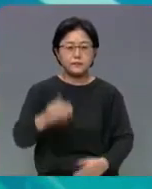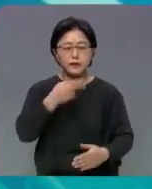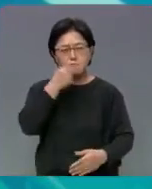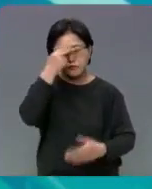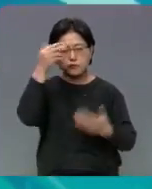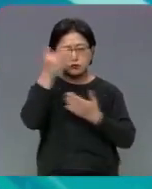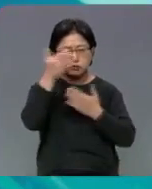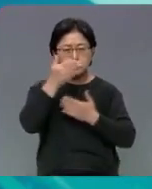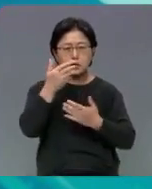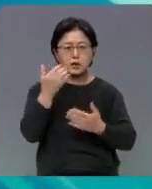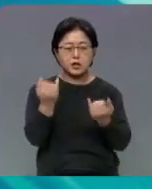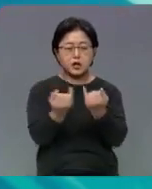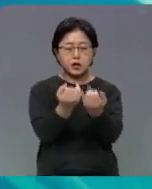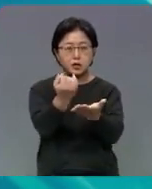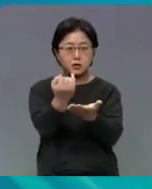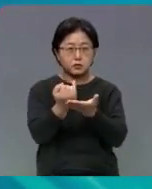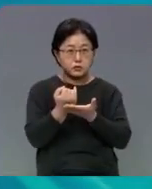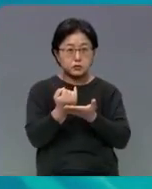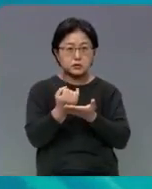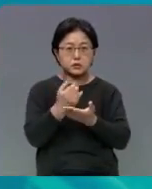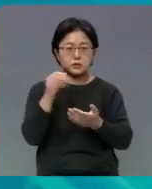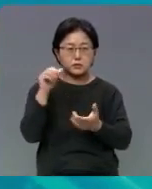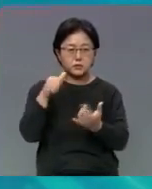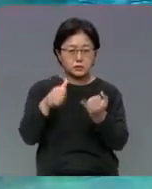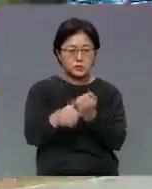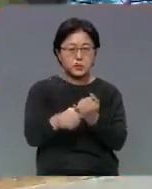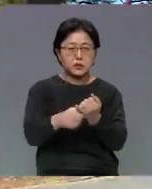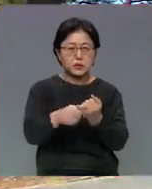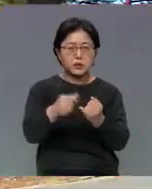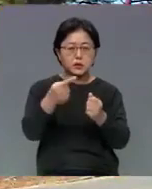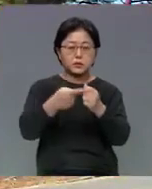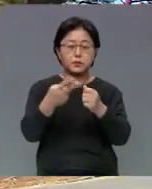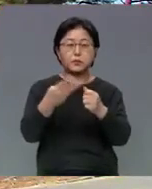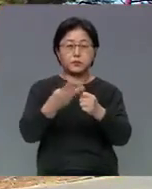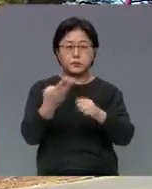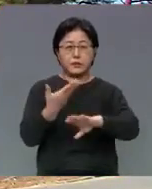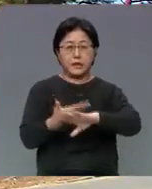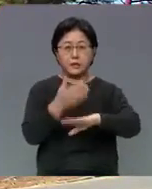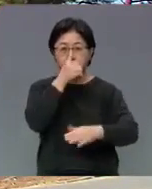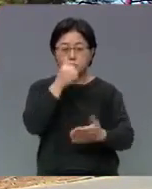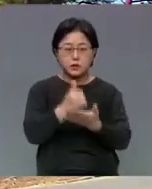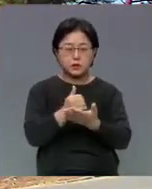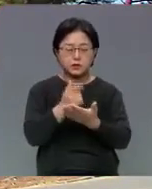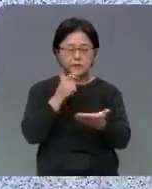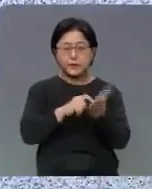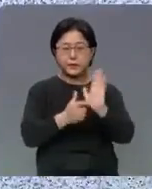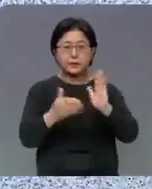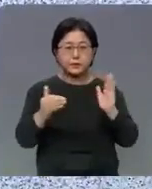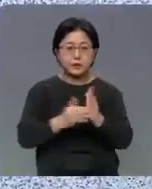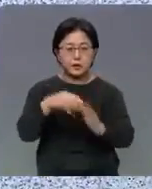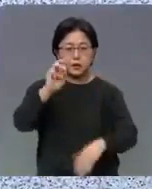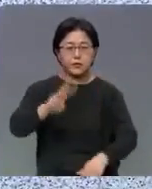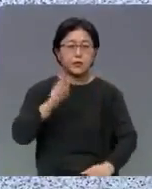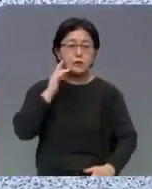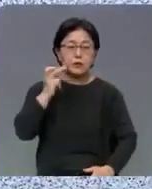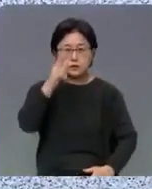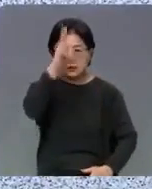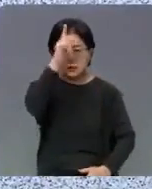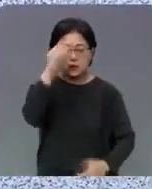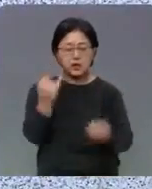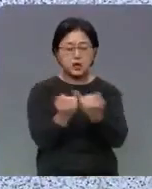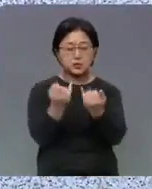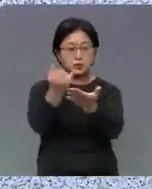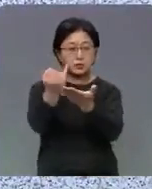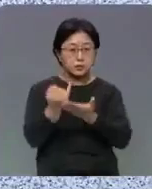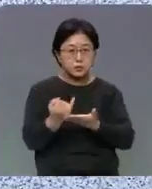술에 취한 여성 승객을 성폭행한 택시 기사 중한 명이 세 차례나 더 추가 범행을 저지른 것으로 드러났습니다. 광주광산경찰서는